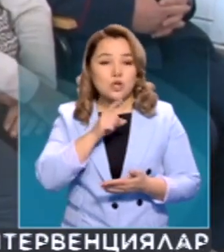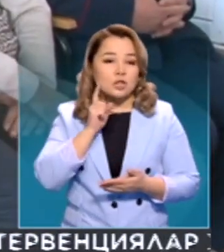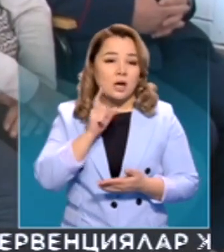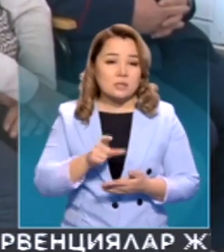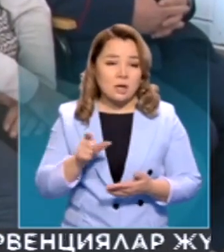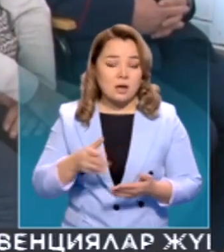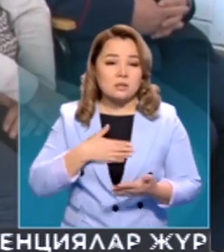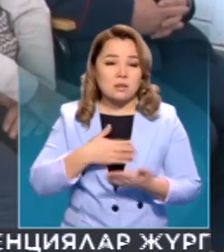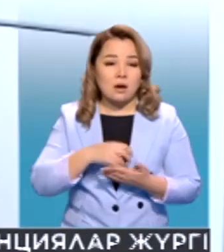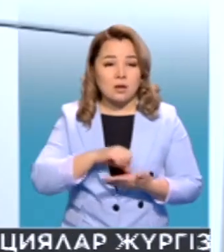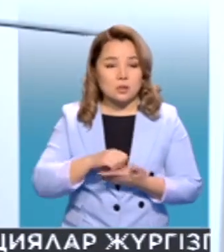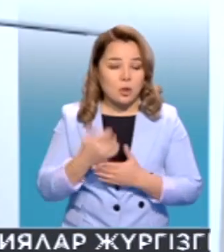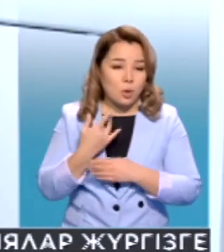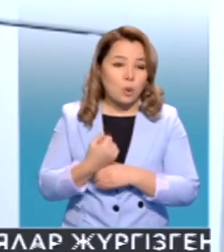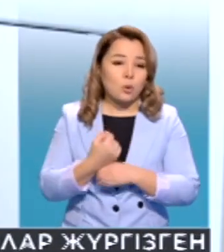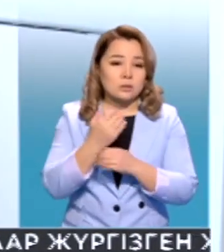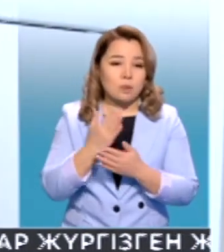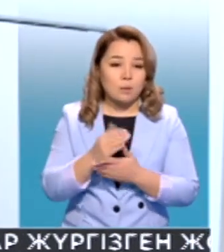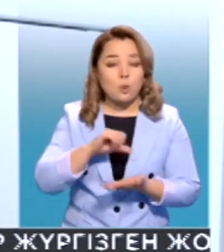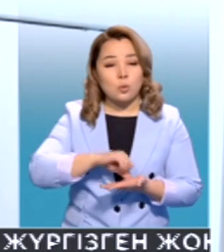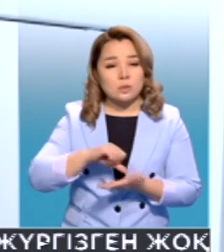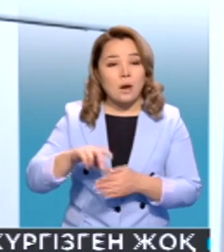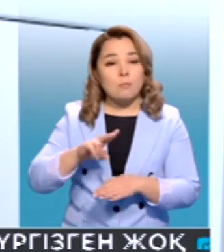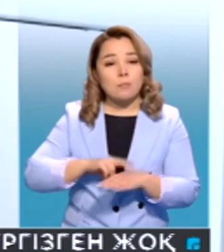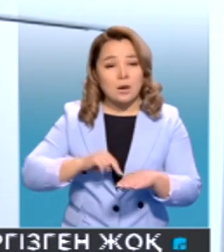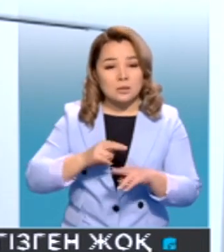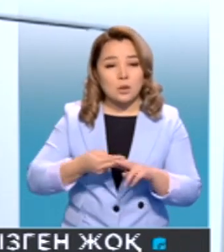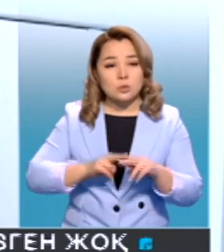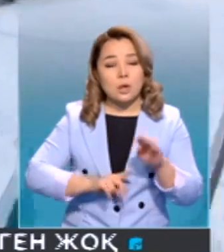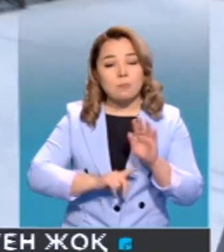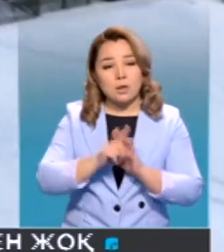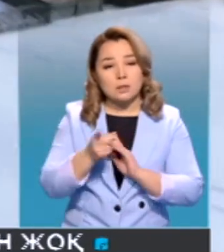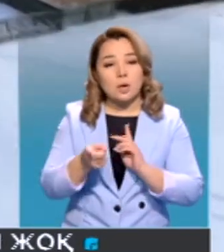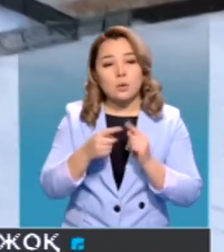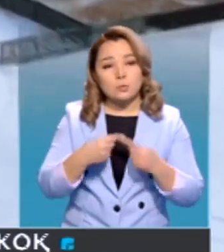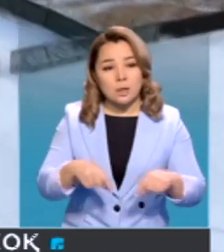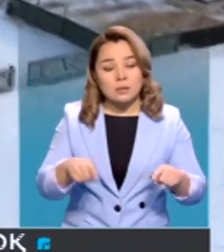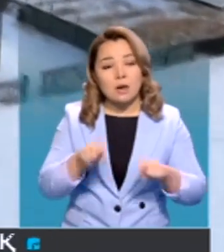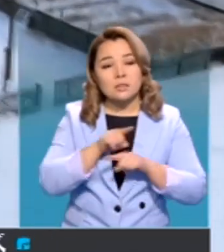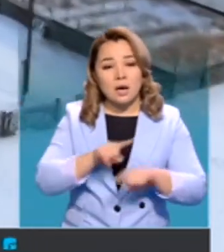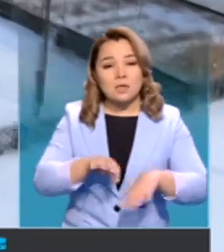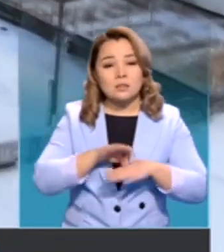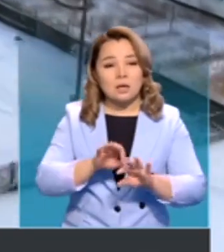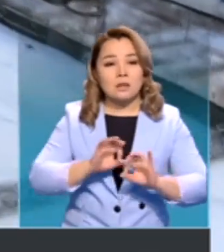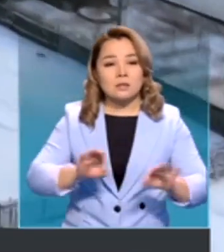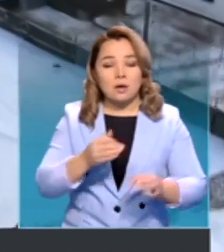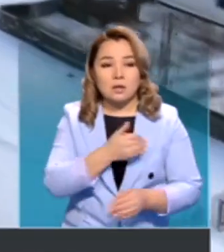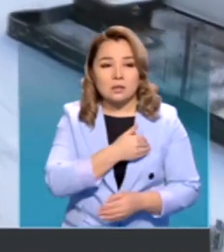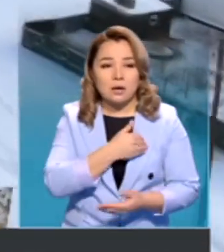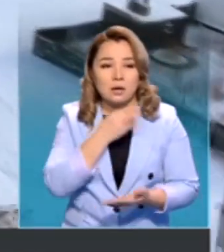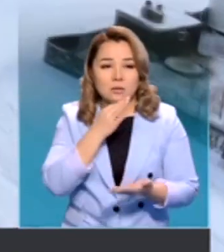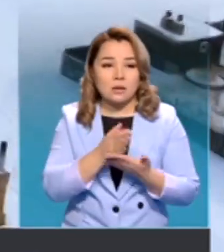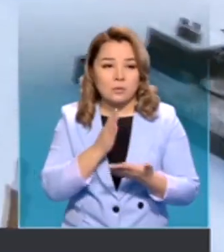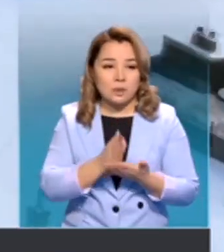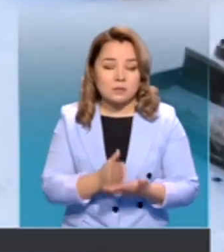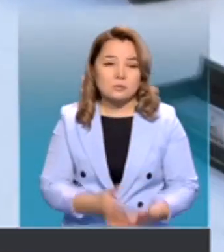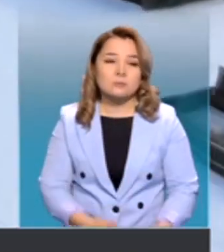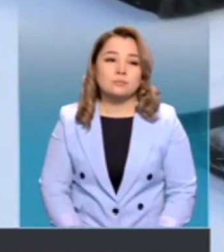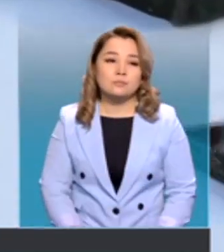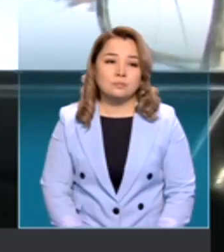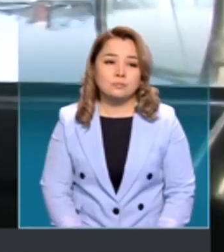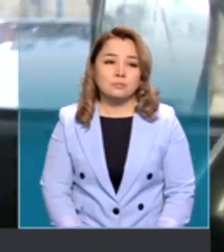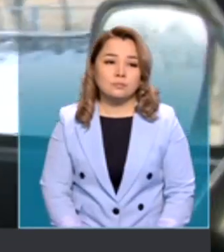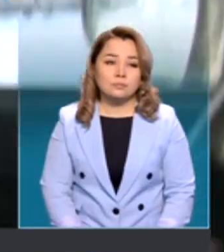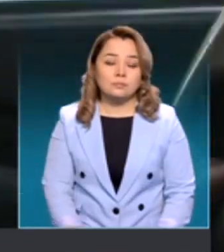әрбір талпынысын қолдап отырады. Учаскелік полицей болса, бұл бастамасын өзгелерге де насихаттауға ниетті. Жалпы Текенек